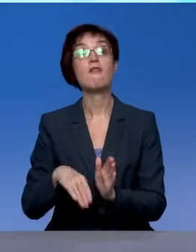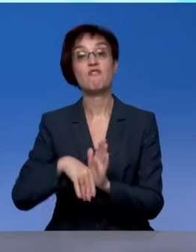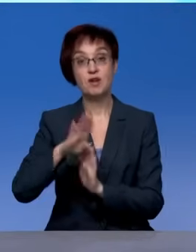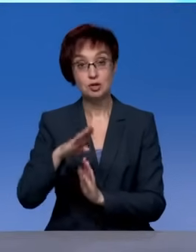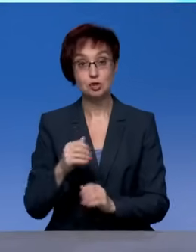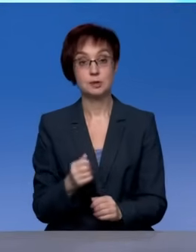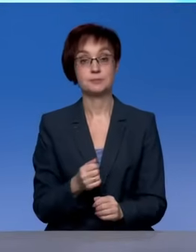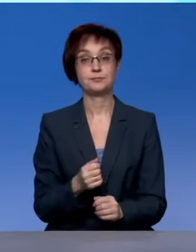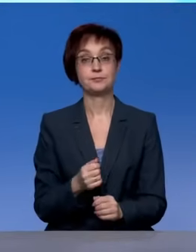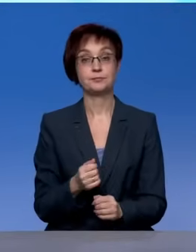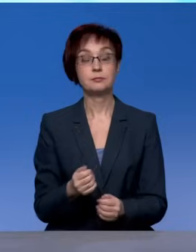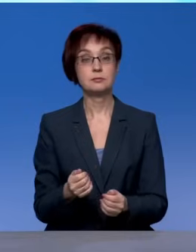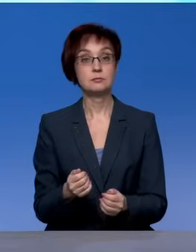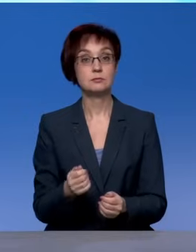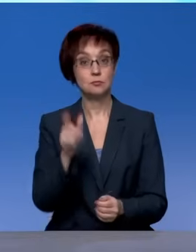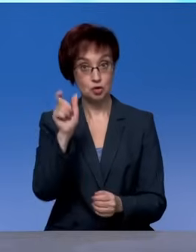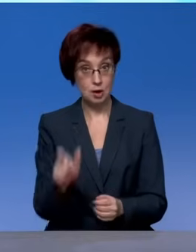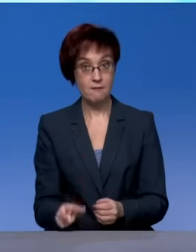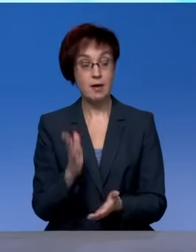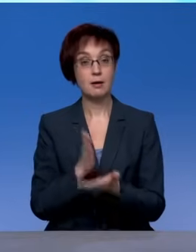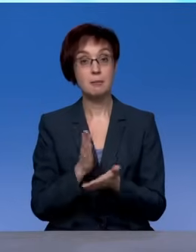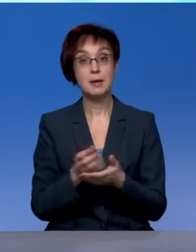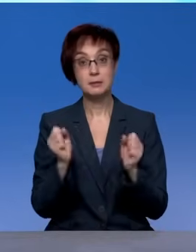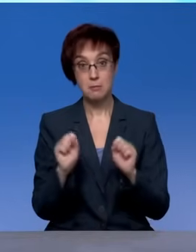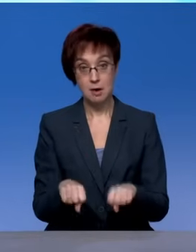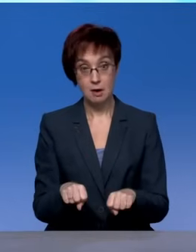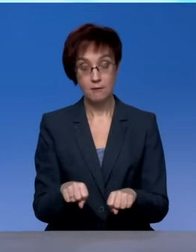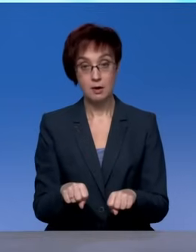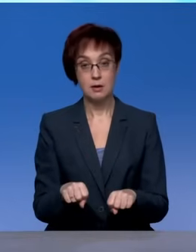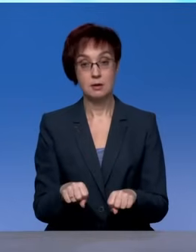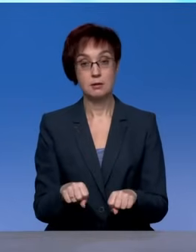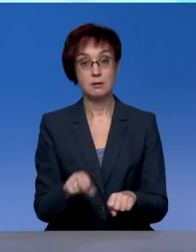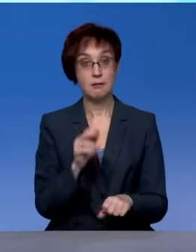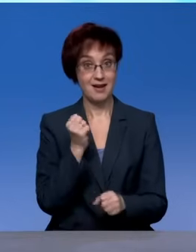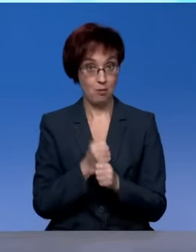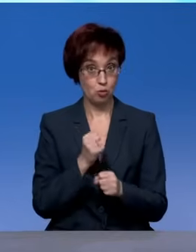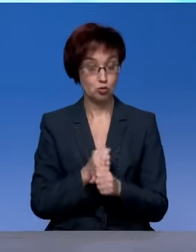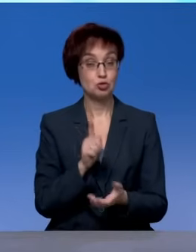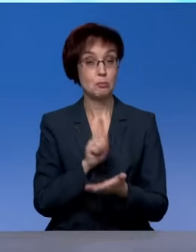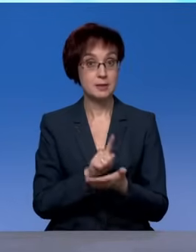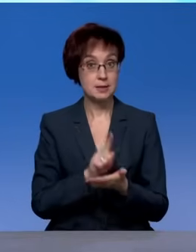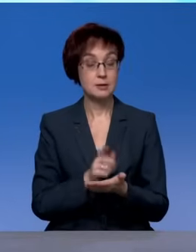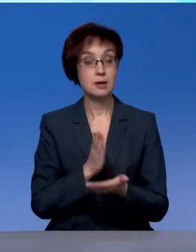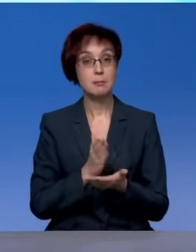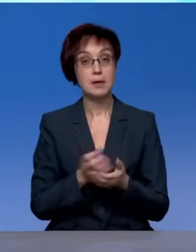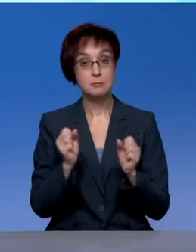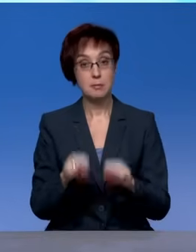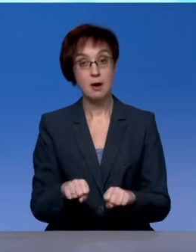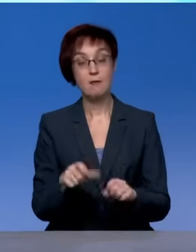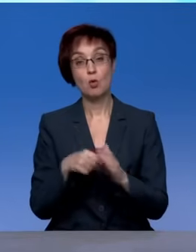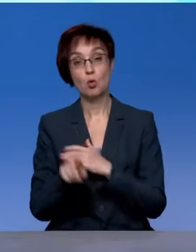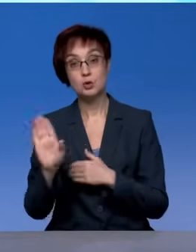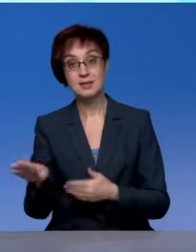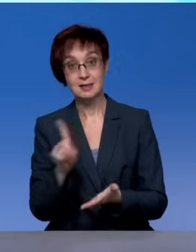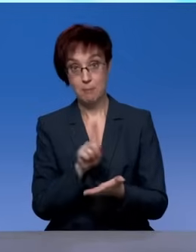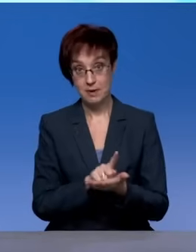квартал, то человек имеет право выйти, работающий пенсионер, на пенсию, условно, с трудового